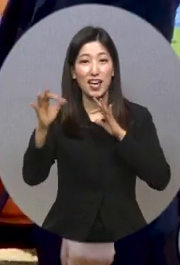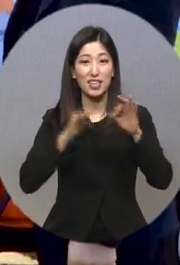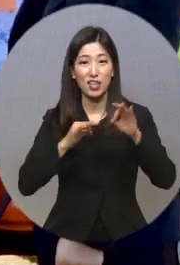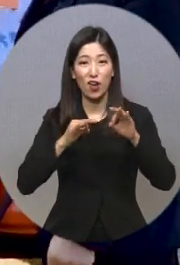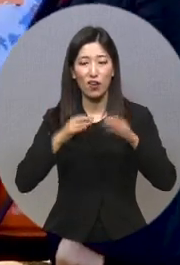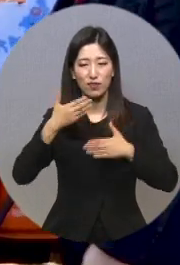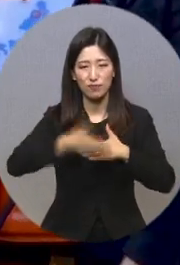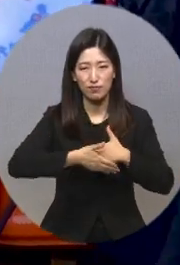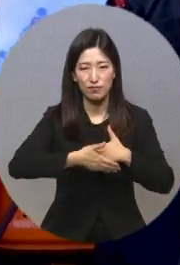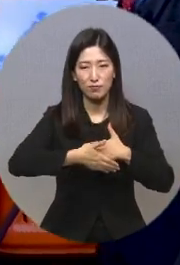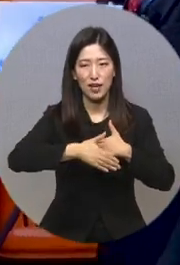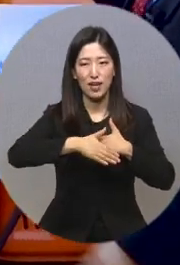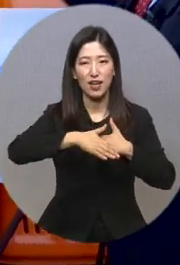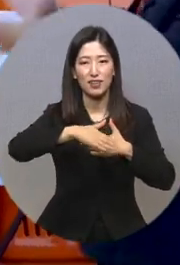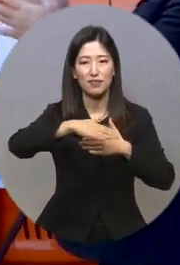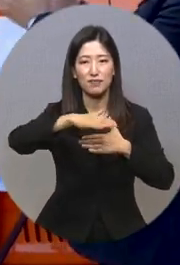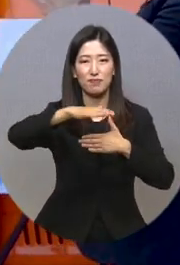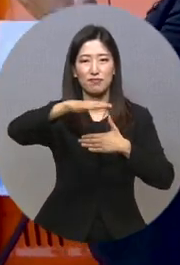남도장터.